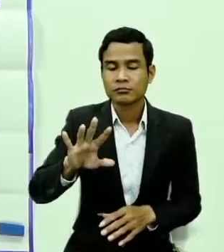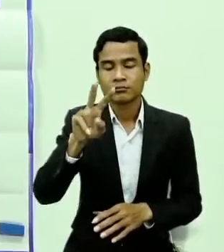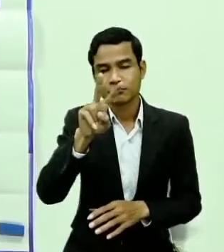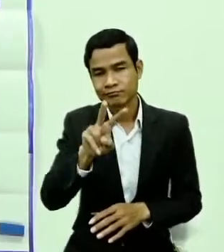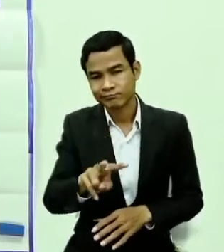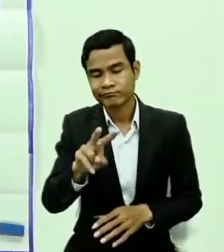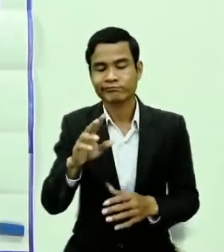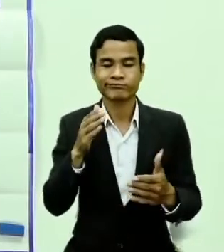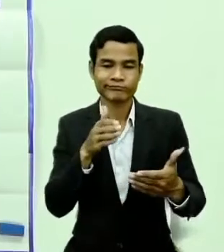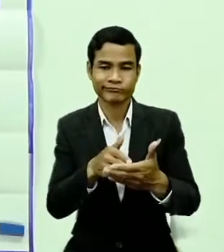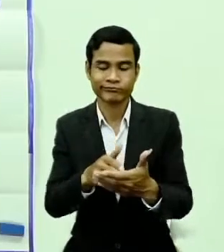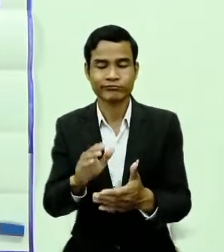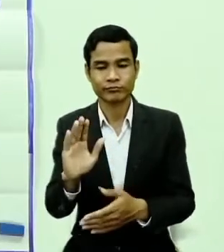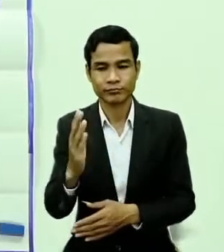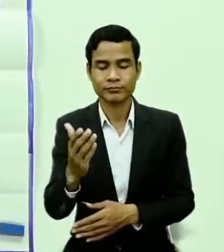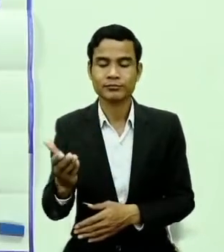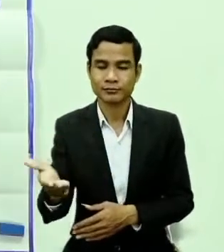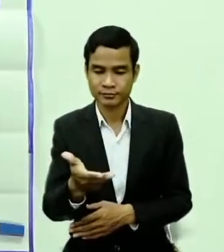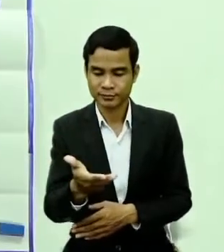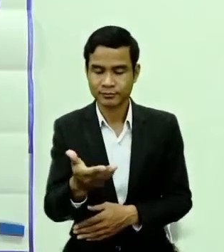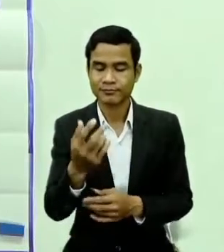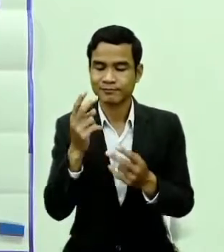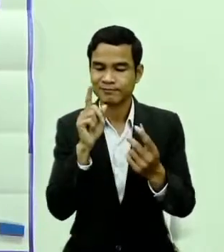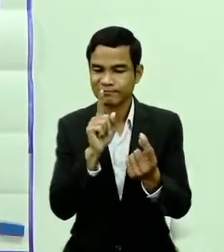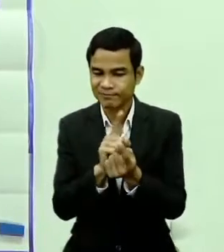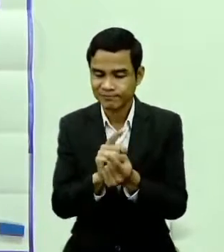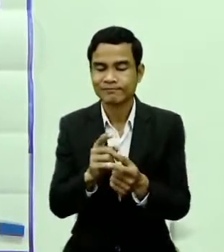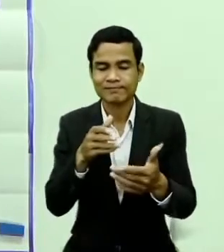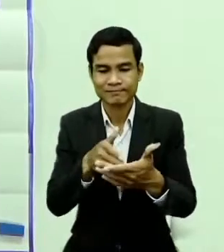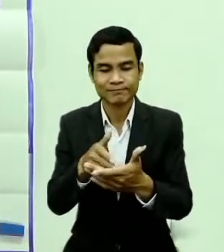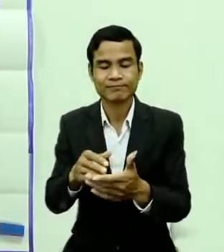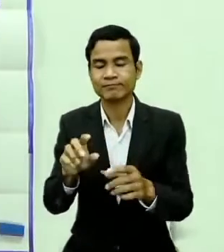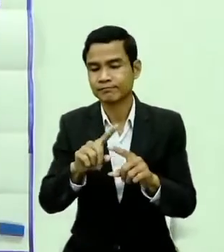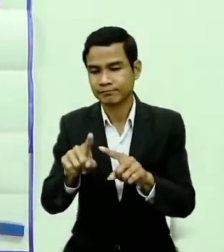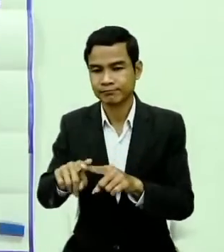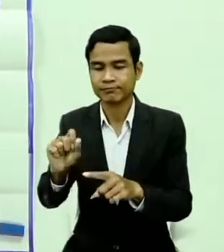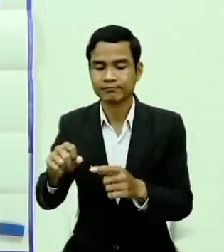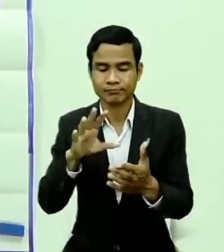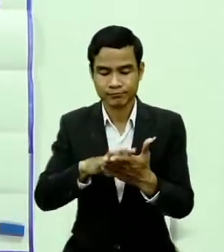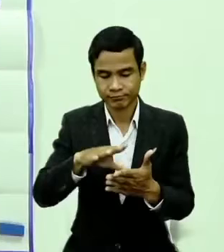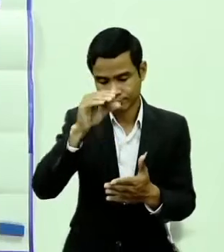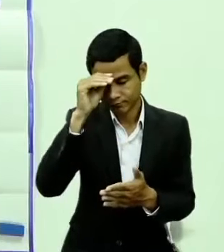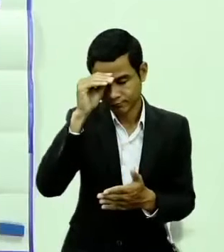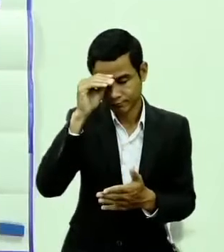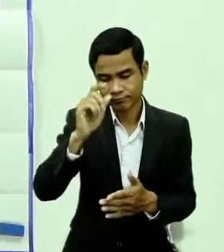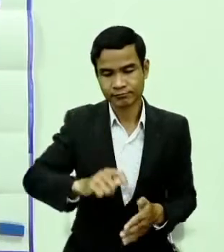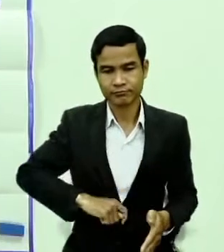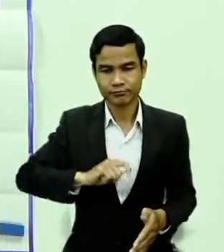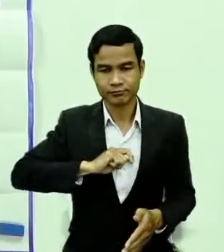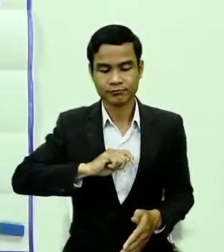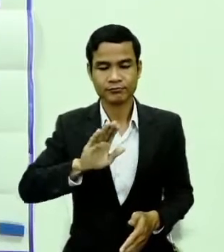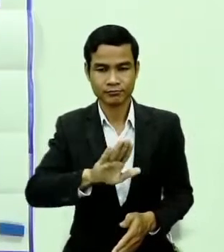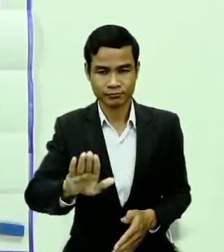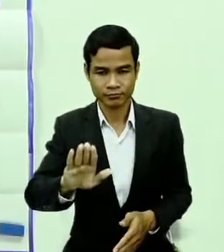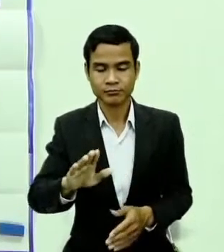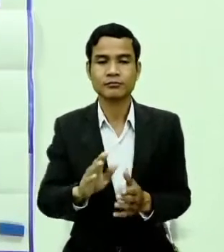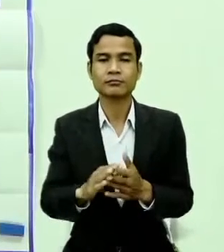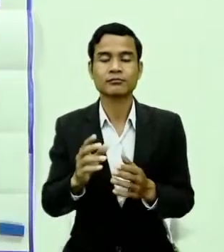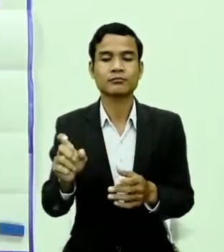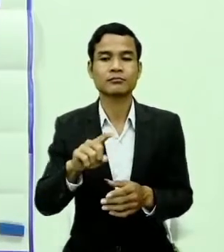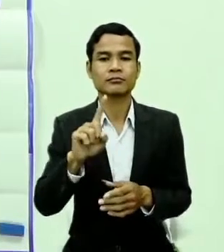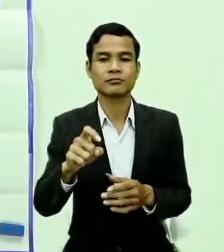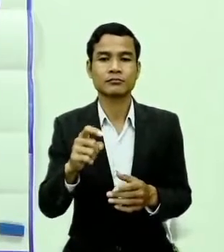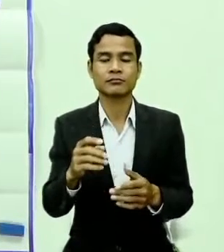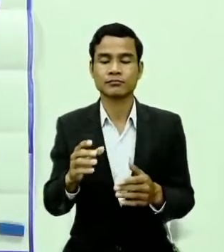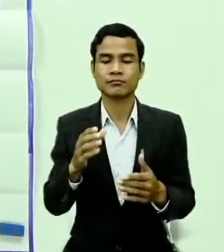nùn chà hai con có ban chụp ôp sạ xem xem tiết nơi khăn ông ca sắc xa nâng ca rú nở chẳng ta ôp sạ